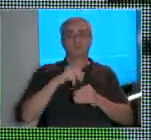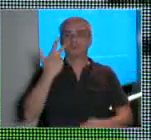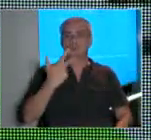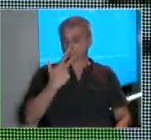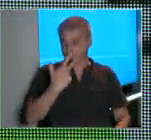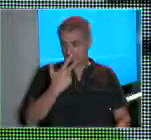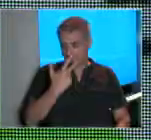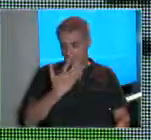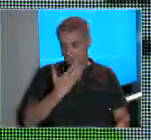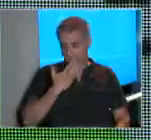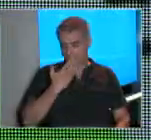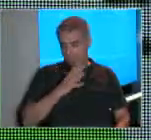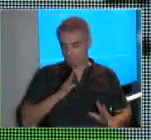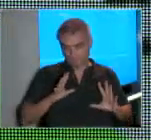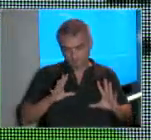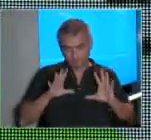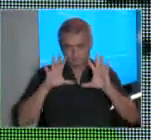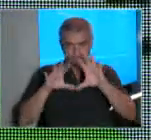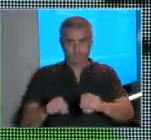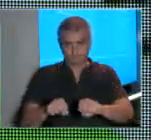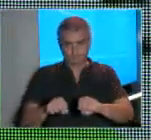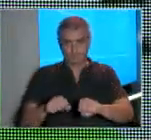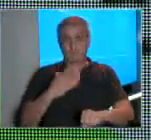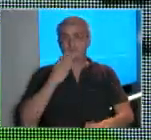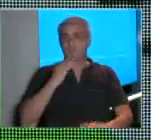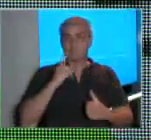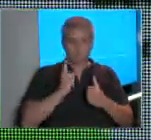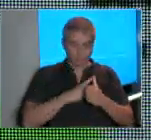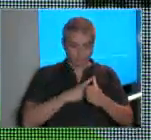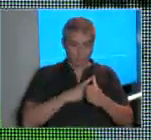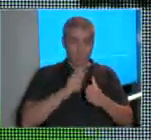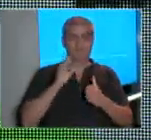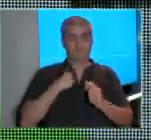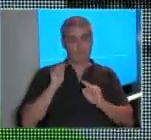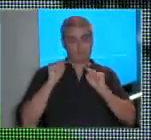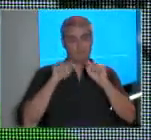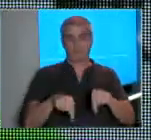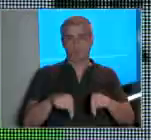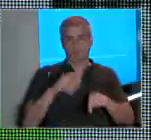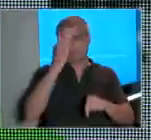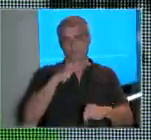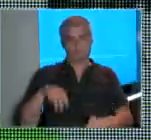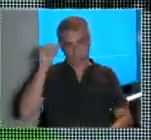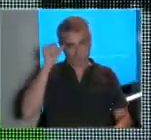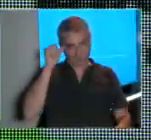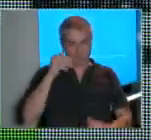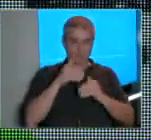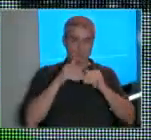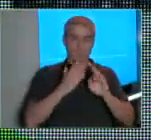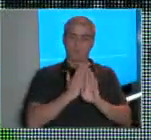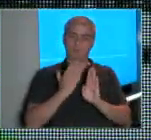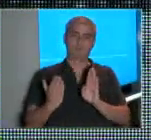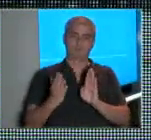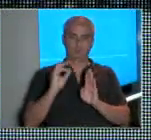3 ימים, ירושלים על כל המקומות הקדושים, יהודה ושומרון, והתייצבנו על בקעת הירדן כגבולה